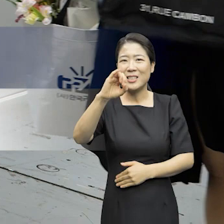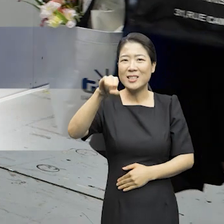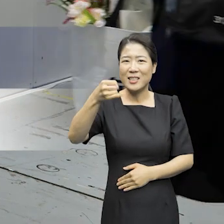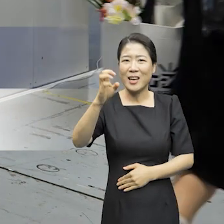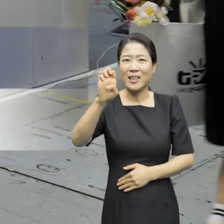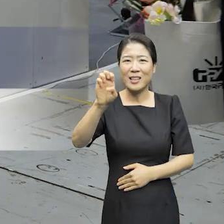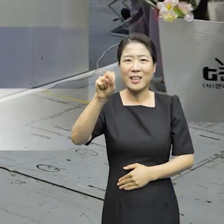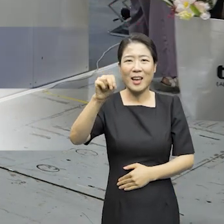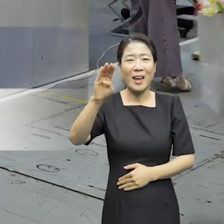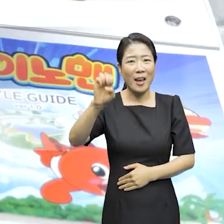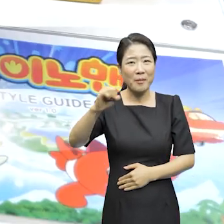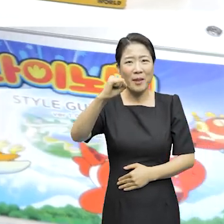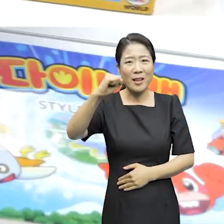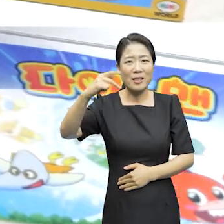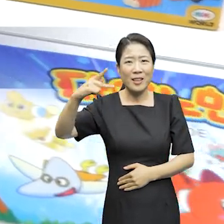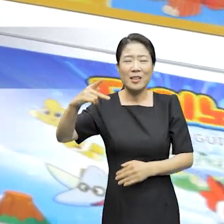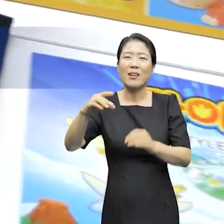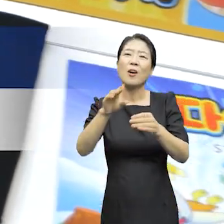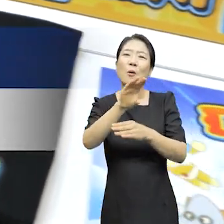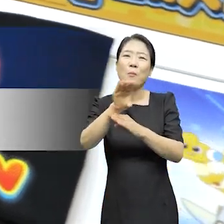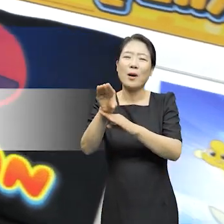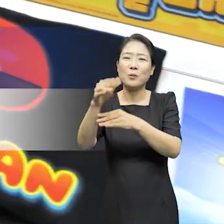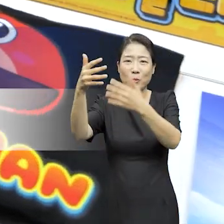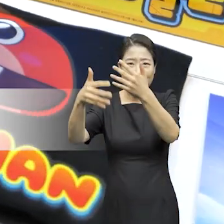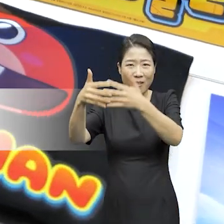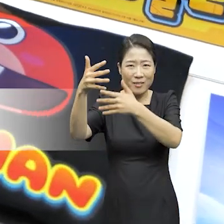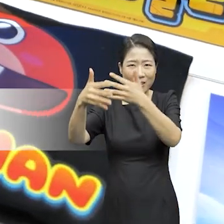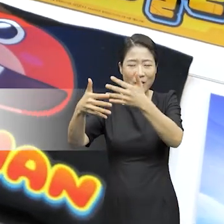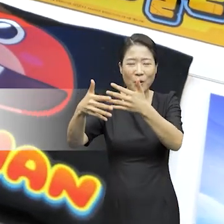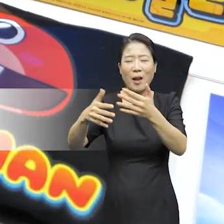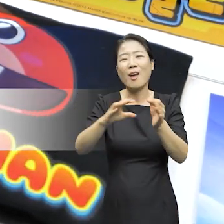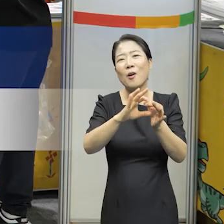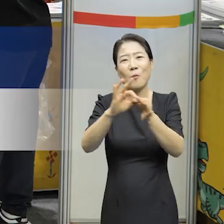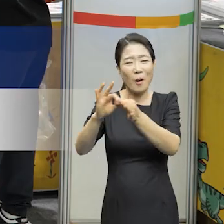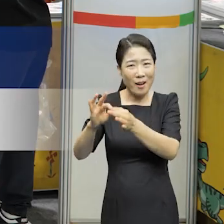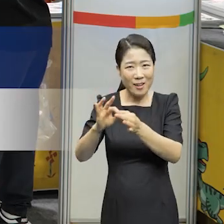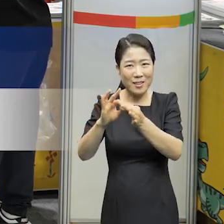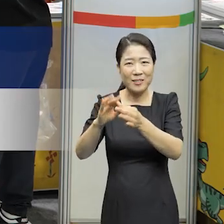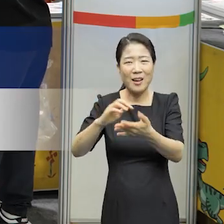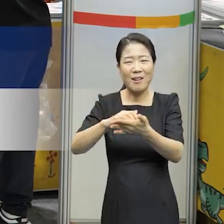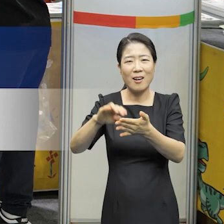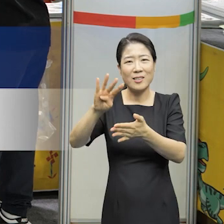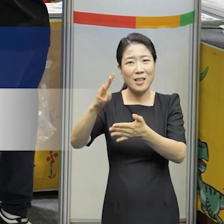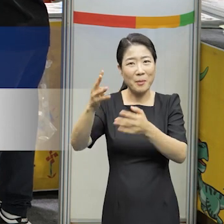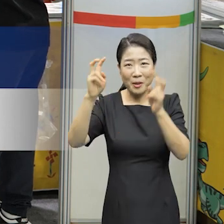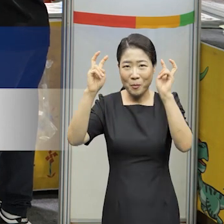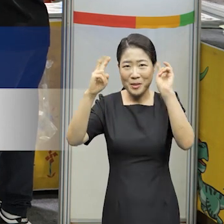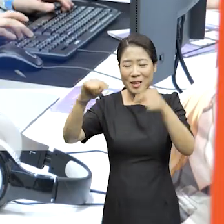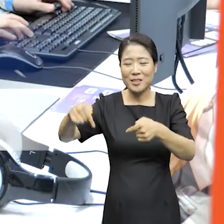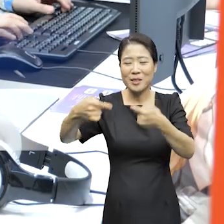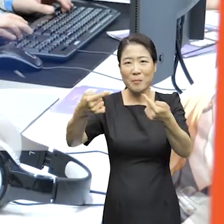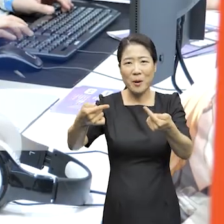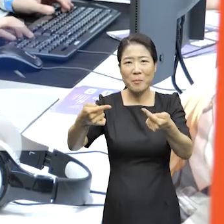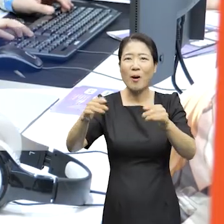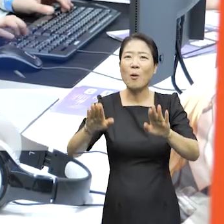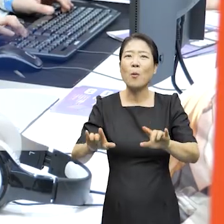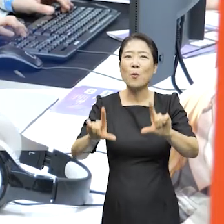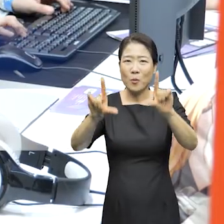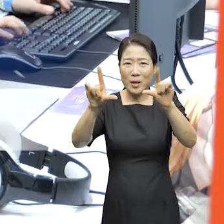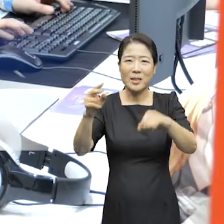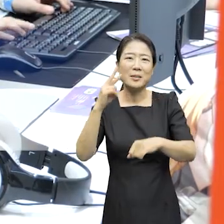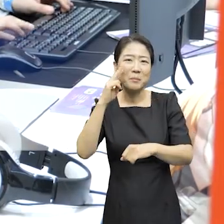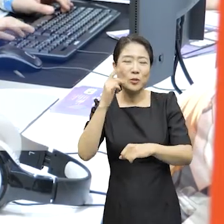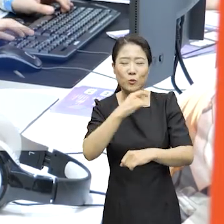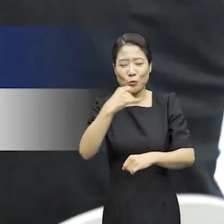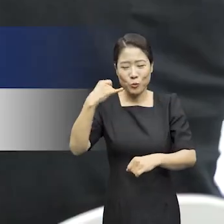ENM sk브로드밴드 등 방송 영상 캐릭터 관련 콘텐츠 기업 등 400개사가 함께하며 특히 올해는